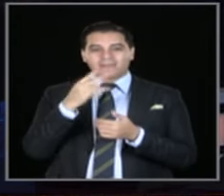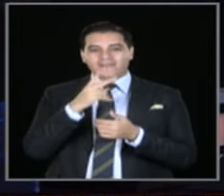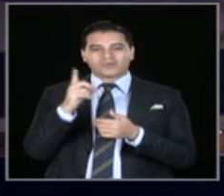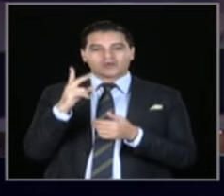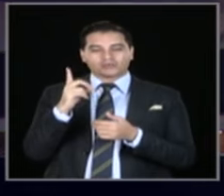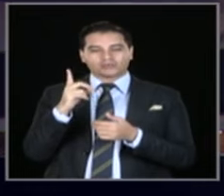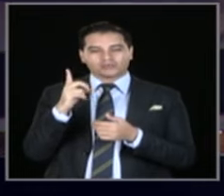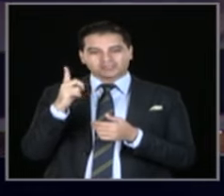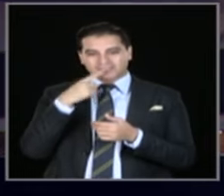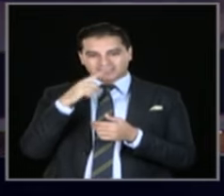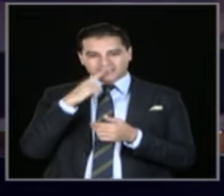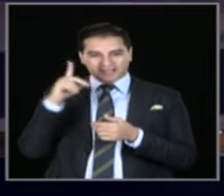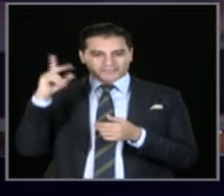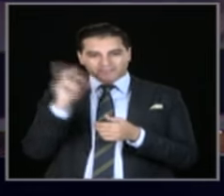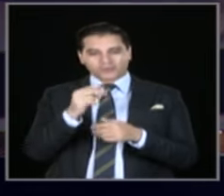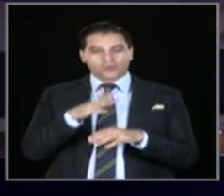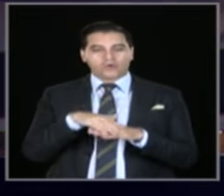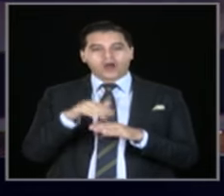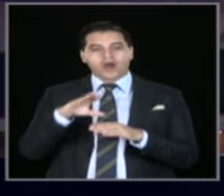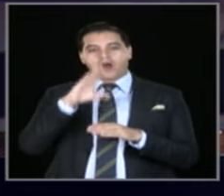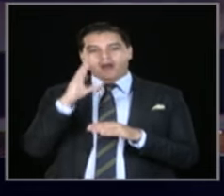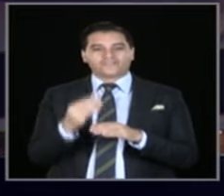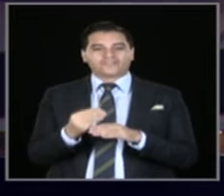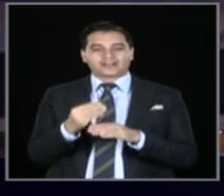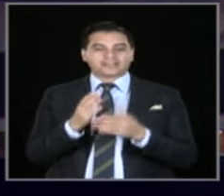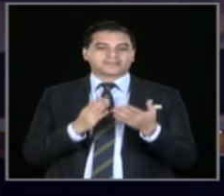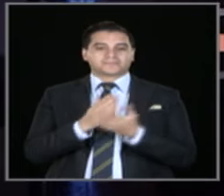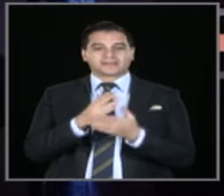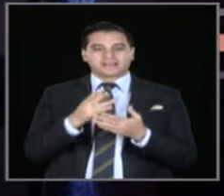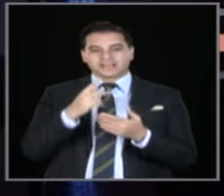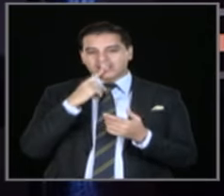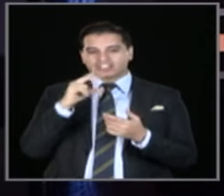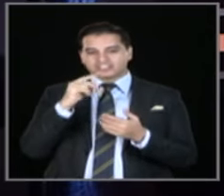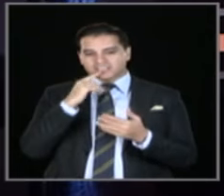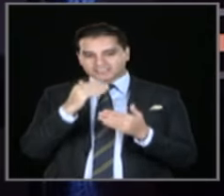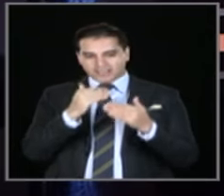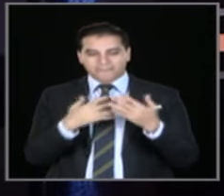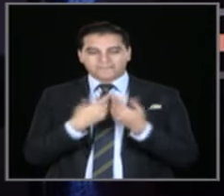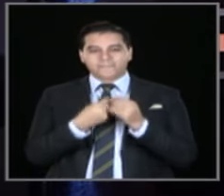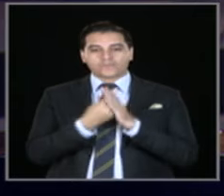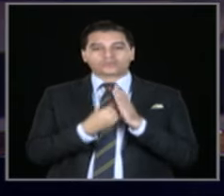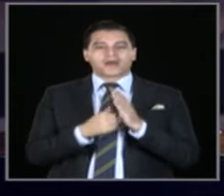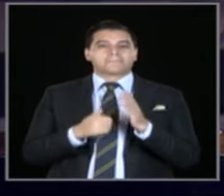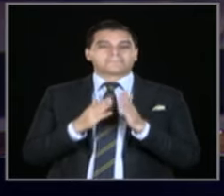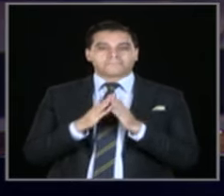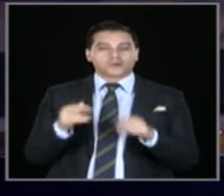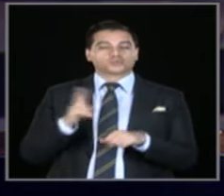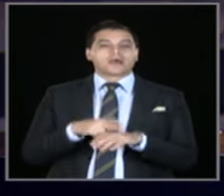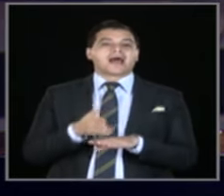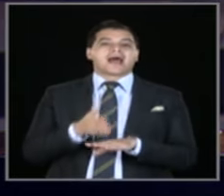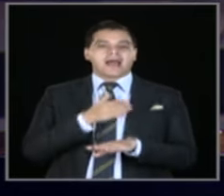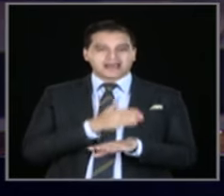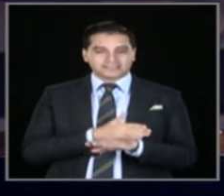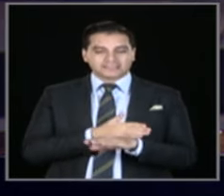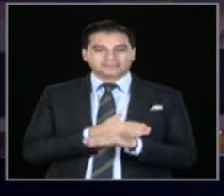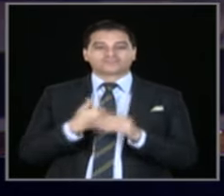2021، وكسب أمم إفريقيا تحت 20 سنة مع منتخب مصر، وكان كسب السوبر